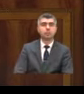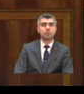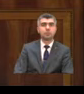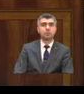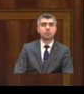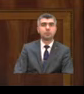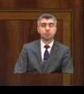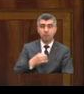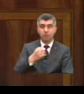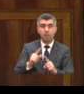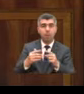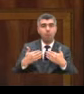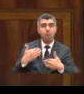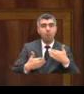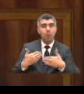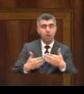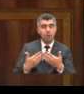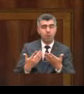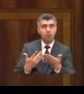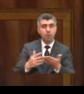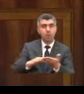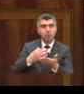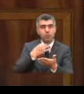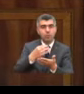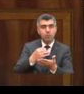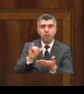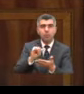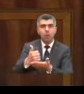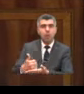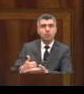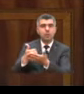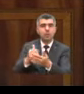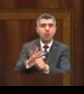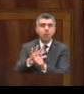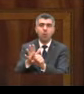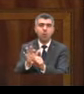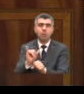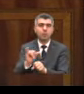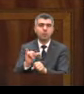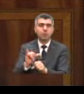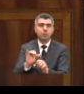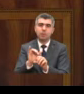السيده الوزيره عن المعاقين، اشخاص في وضعيه اعاقه، شنو عطيتهم في زمن الجائحه؟ ما عطيتهم حتى حاجه